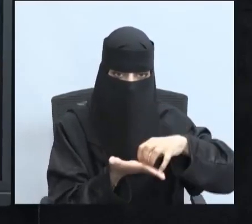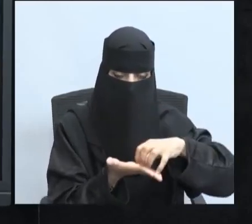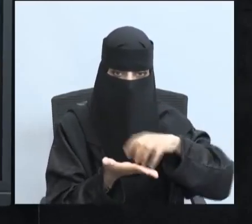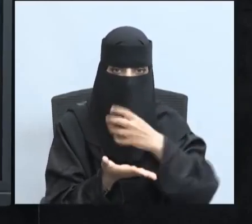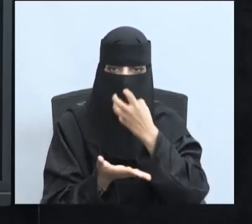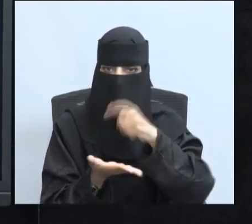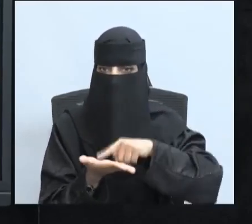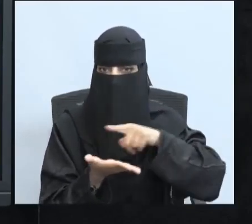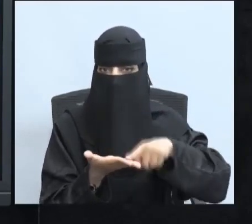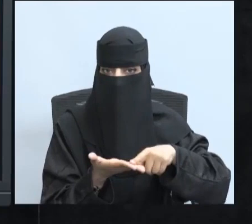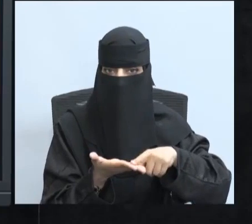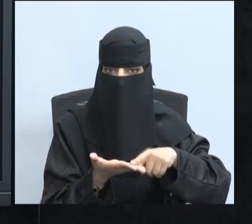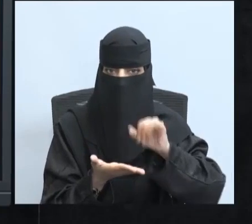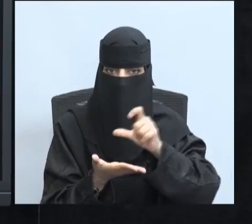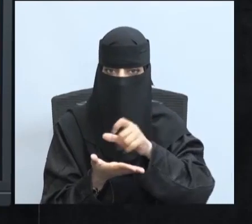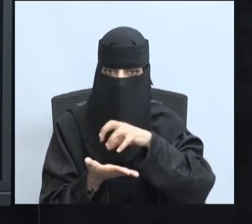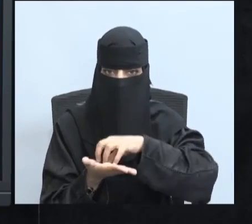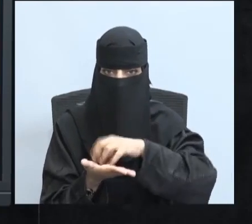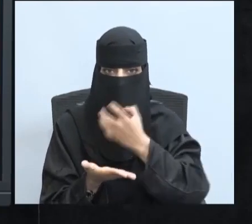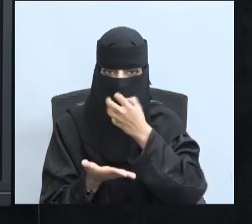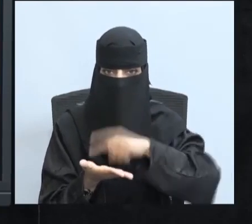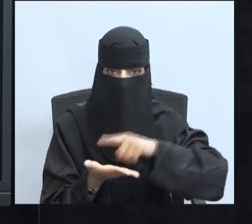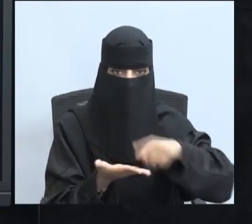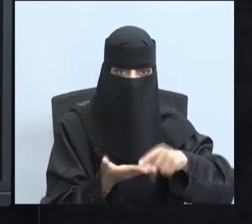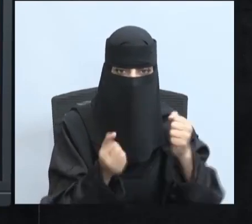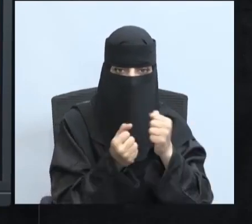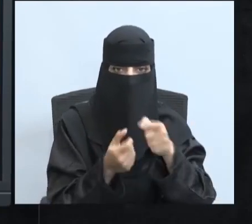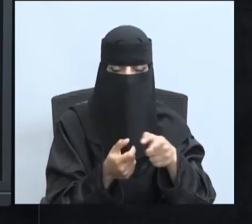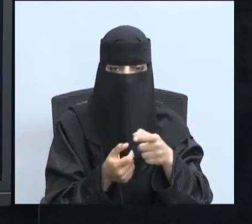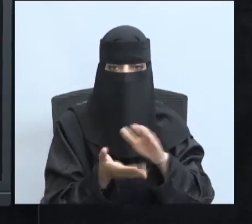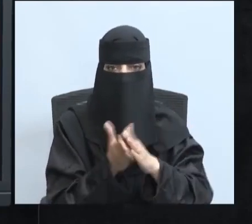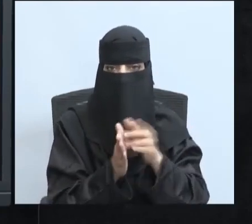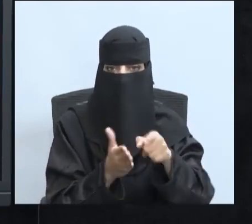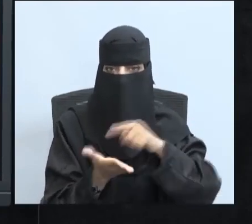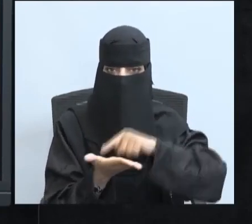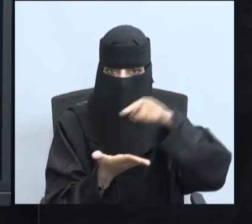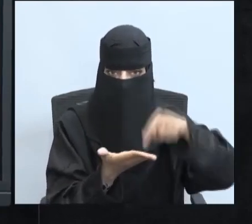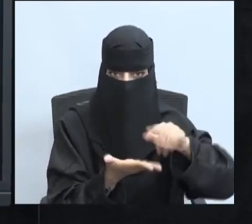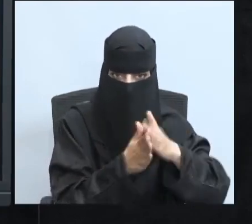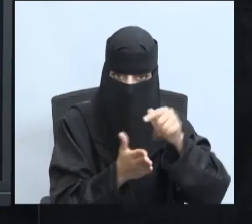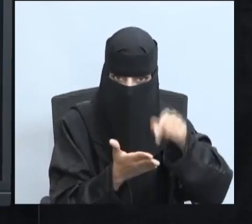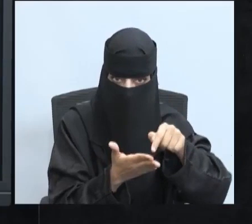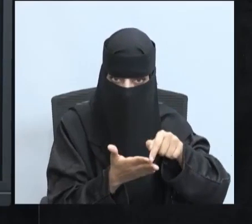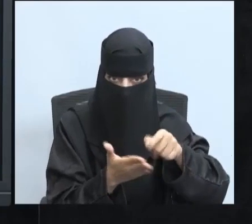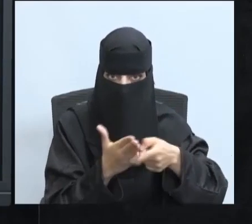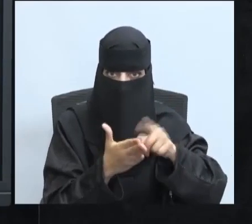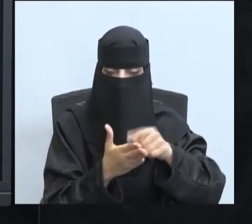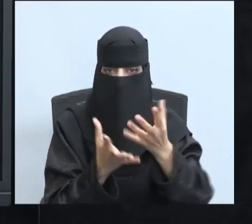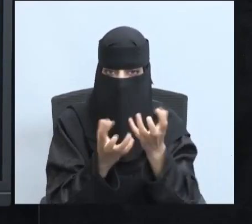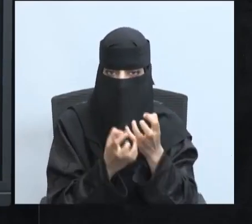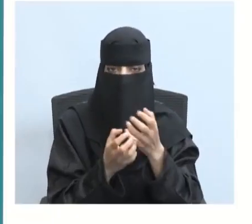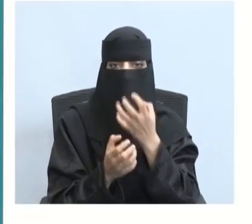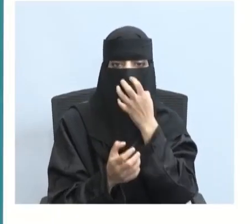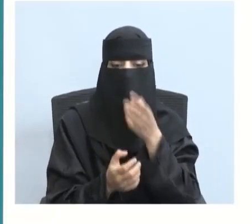الحراريه لانها من من الجسم الساخن الى الجسم الابرد وهو الخبز حينما تصل للخبز تكتسب